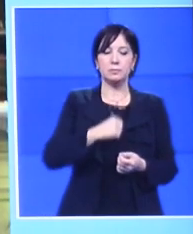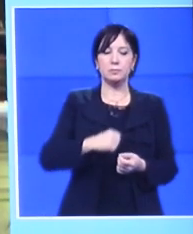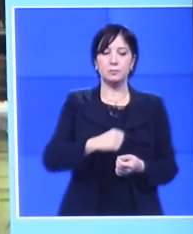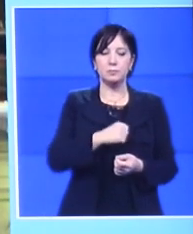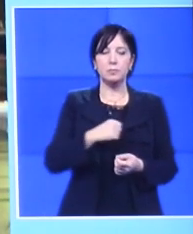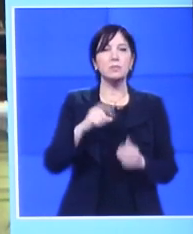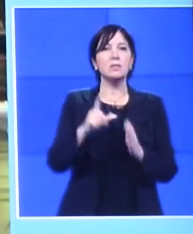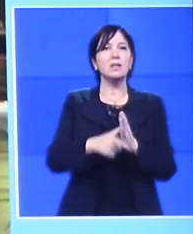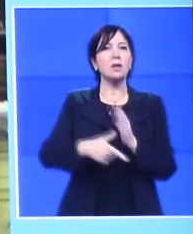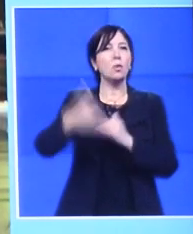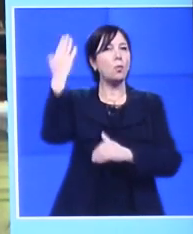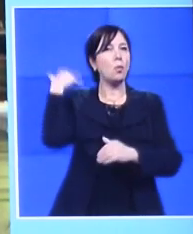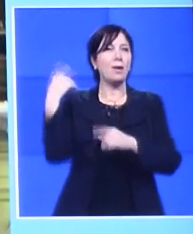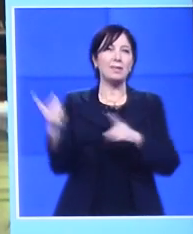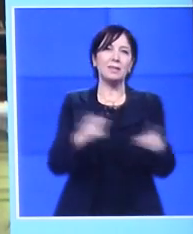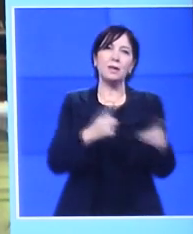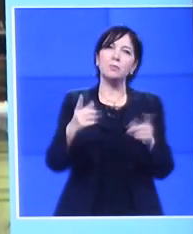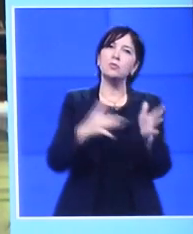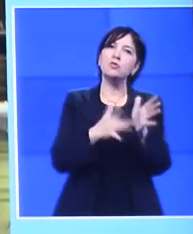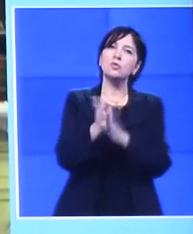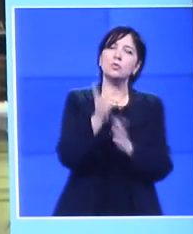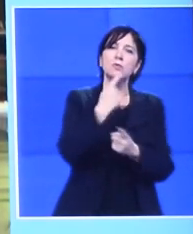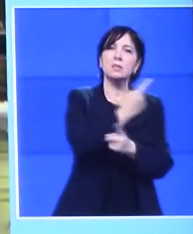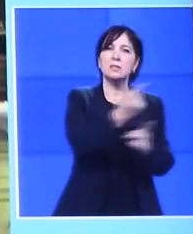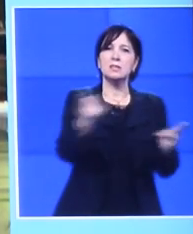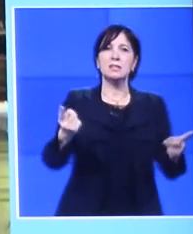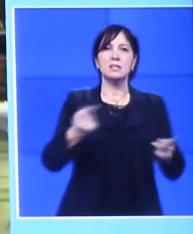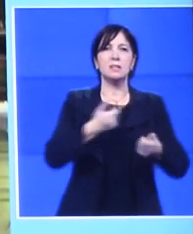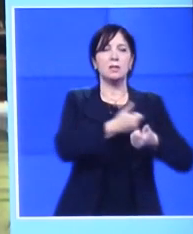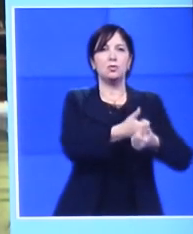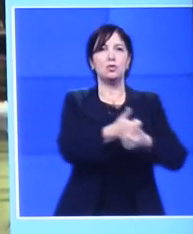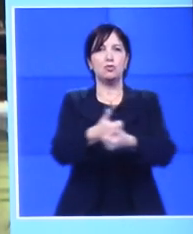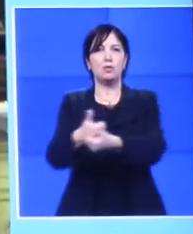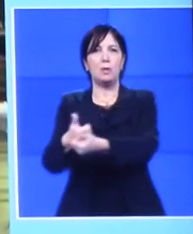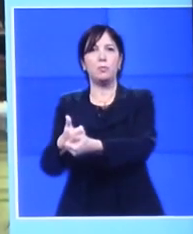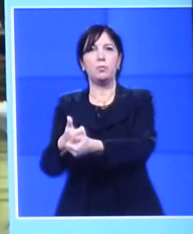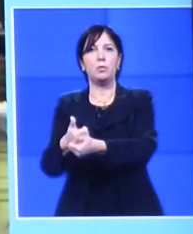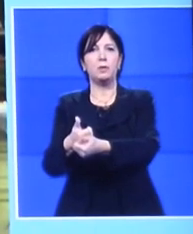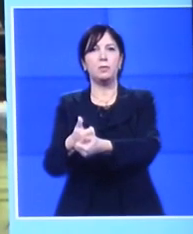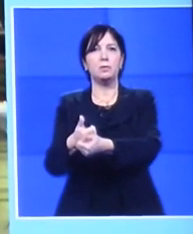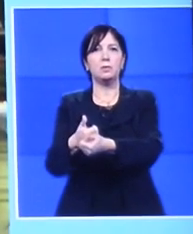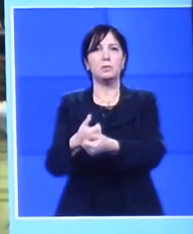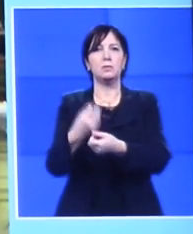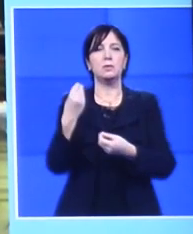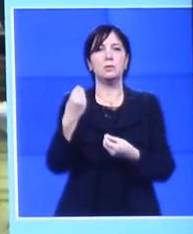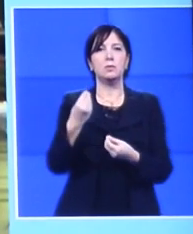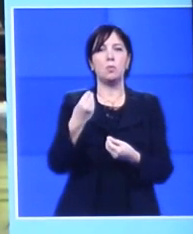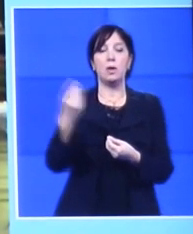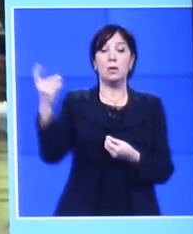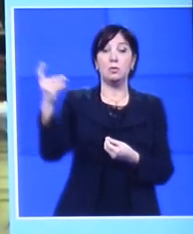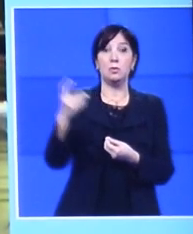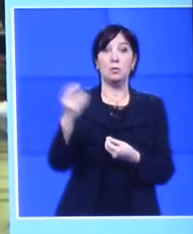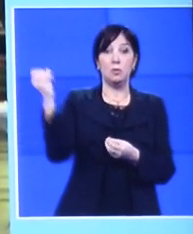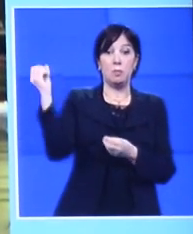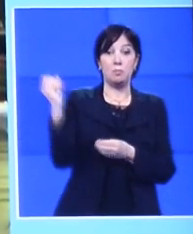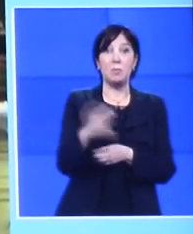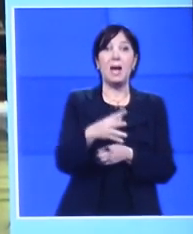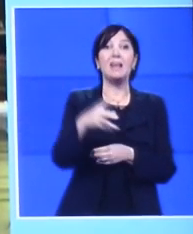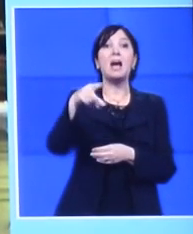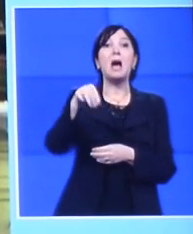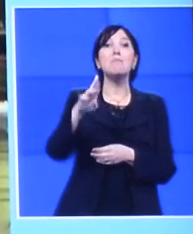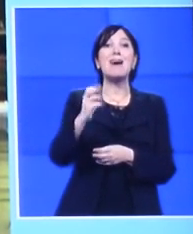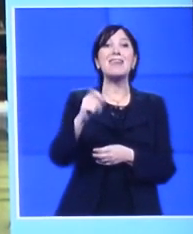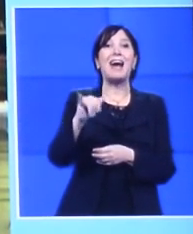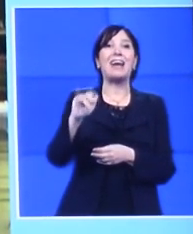In quel tempo disse Gesù ai suoi discepoli: quando verrà il Paraclito, che io vi manderò